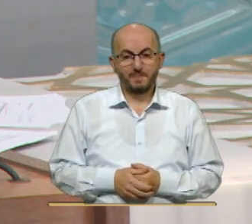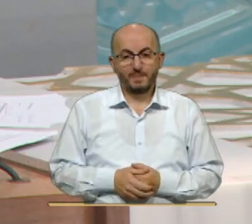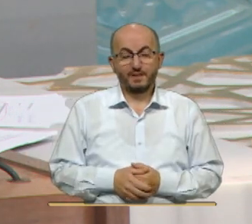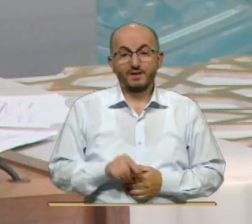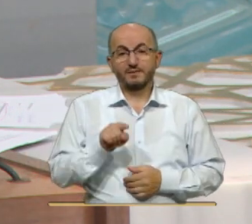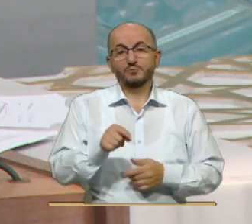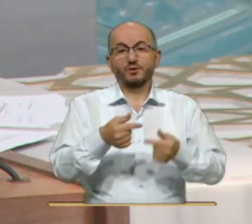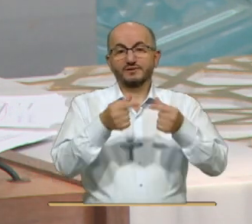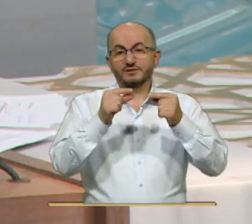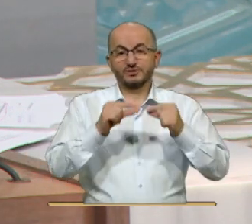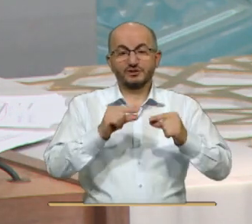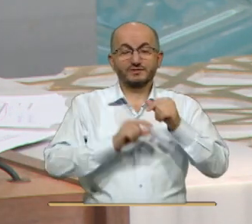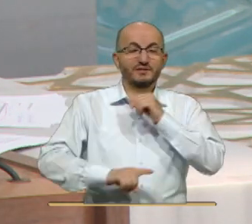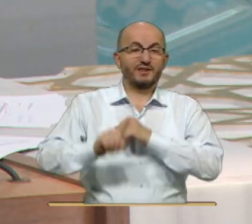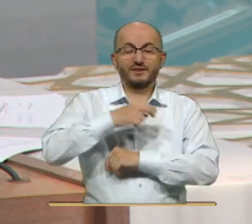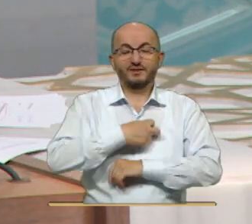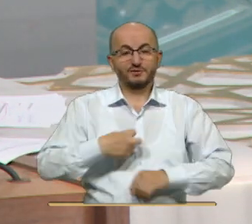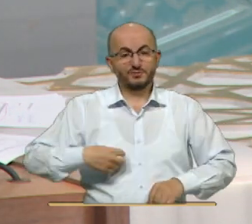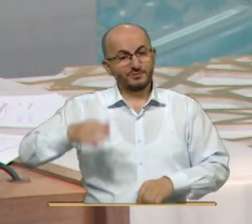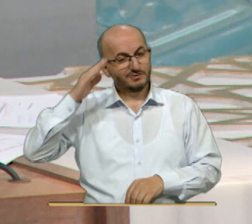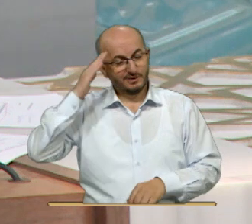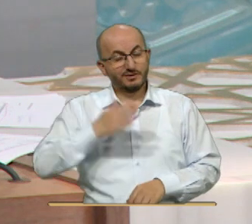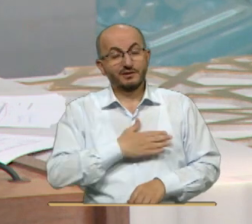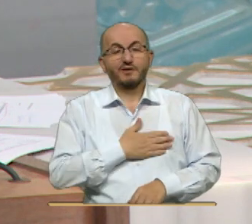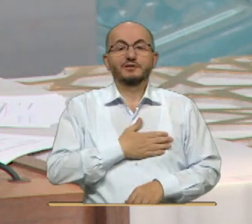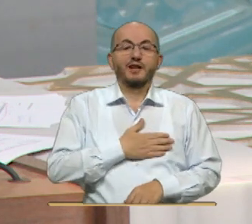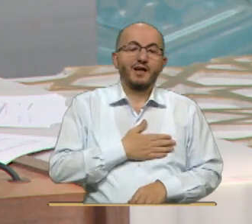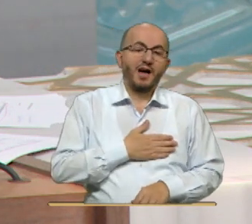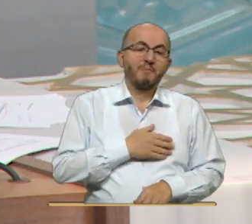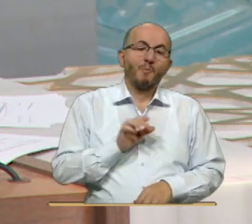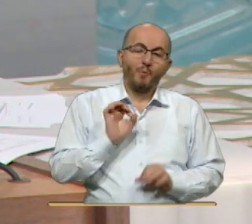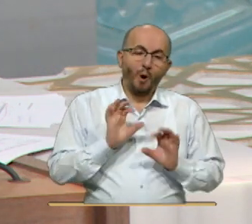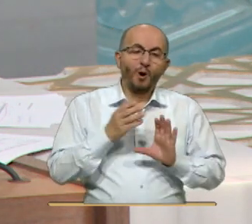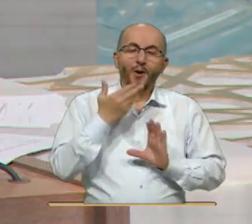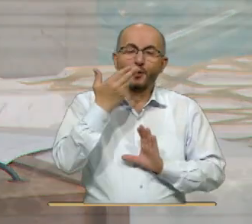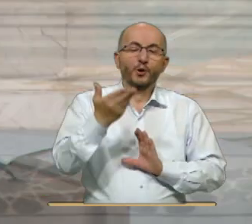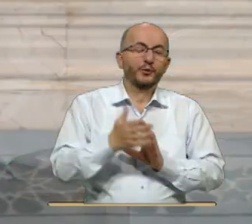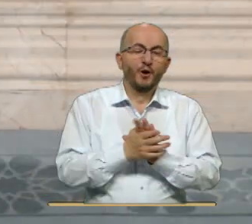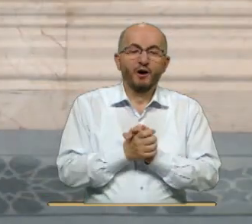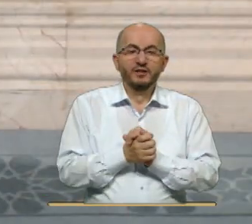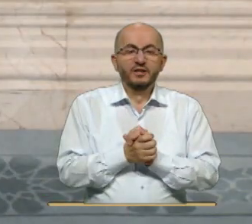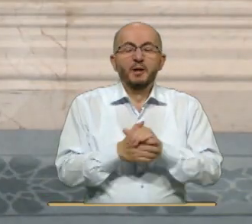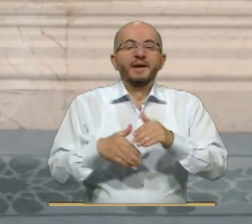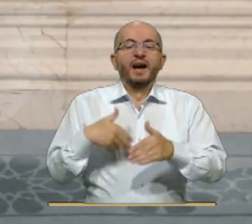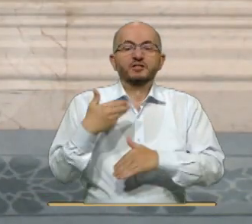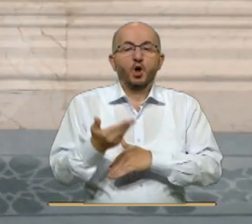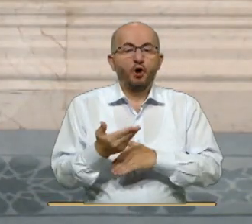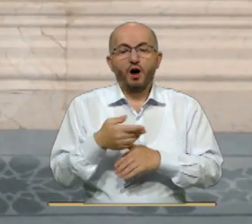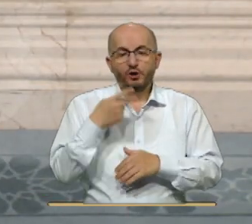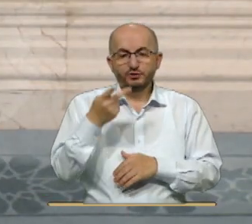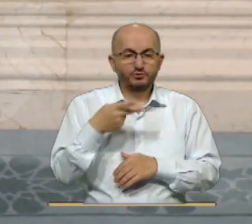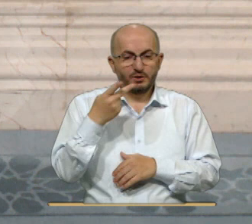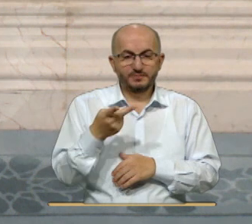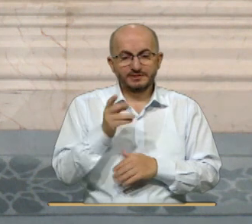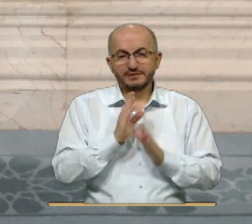Bu hadis-i şerifte Allah Resulü sallallahu aleyhi ve sellem böyle buyuruyor. Biraz sonra